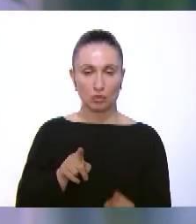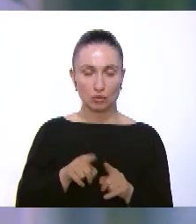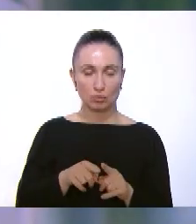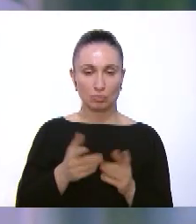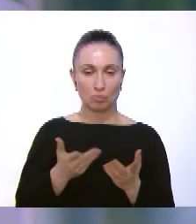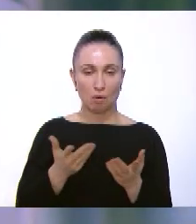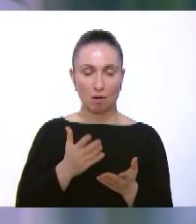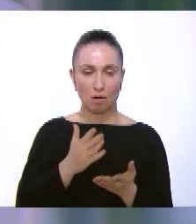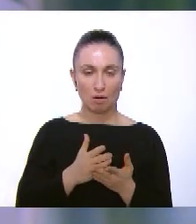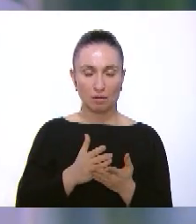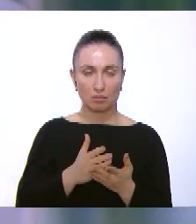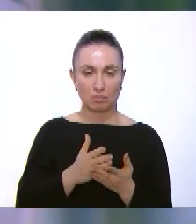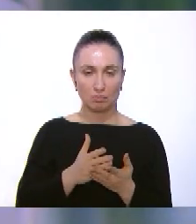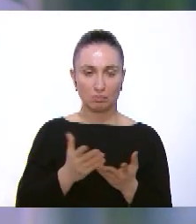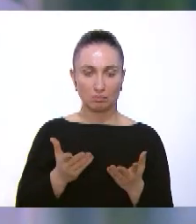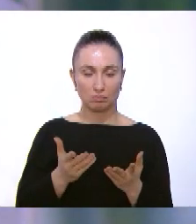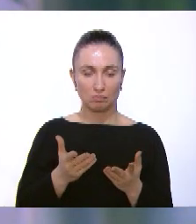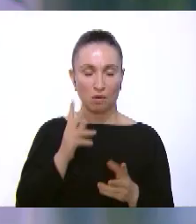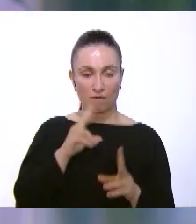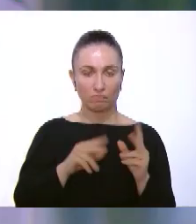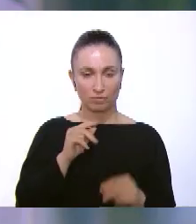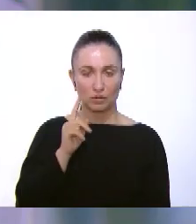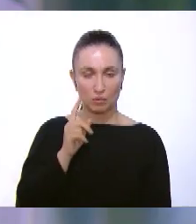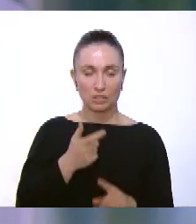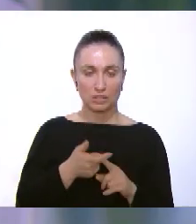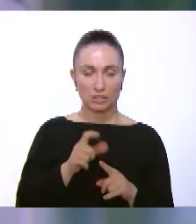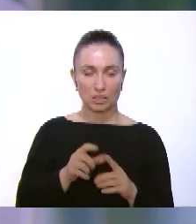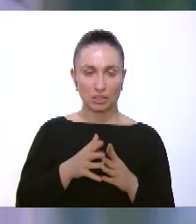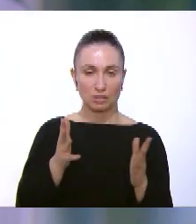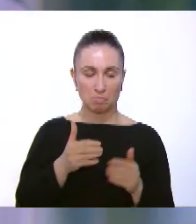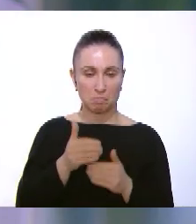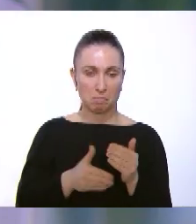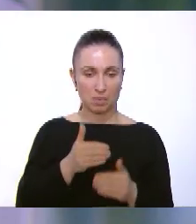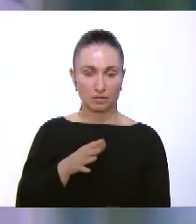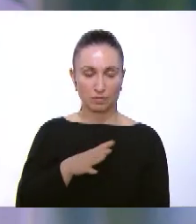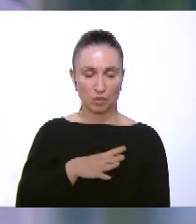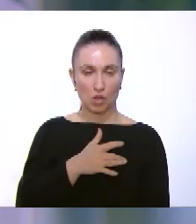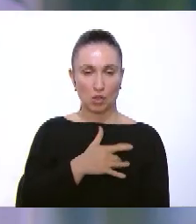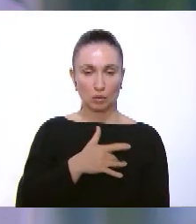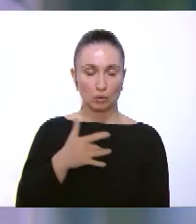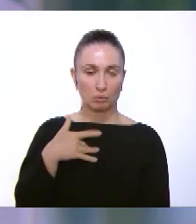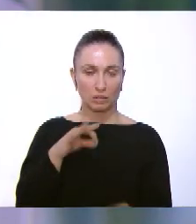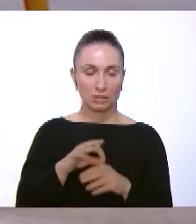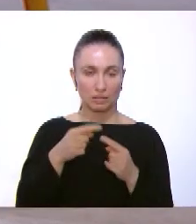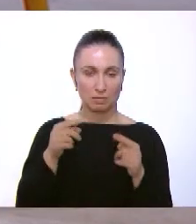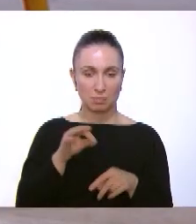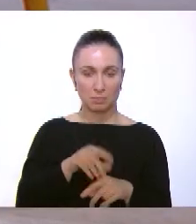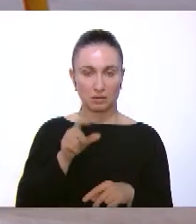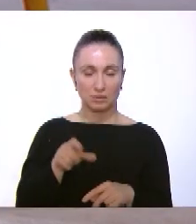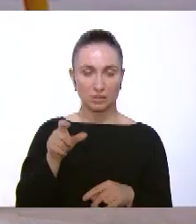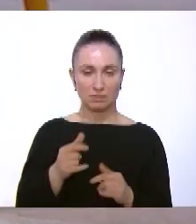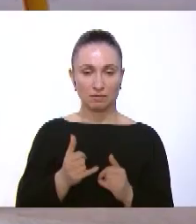რომელიც სადაც თვლით, რომ ძალიან დიდი მიღწევა იყო ტუბერკულოზით დაავადებული